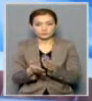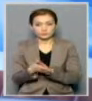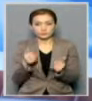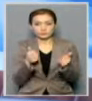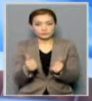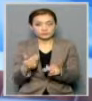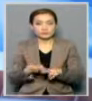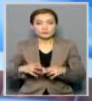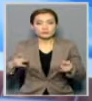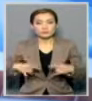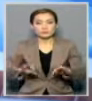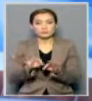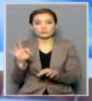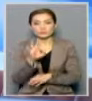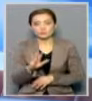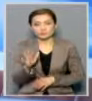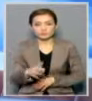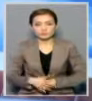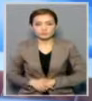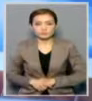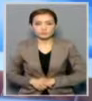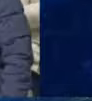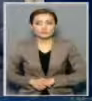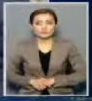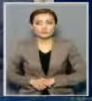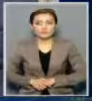О долгожданном рождении расскажут мои коллеги.